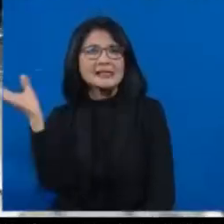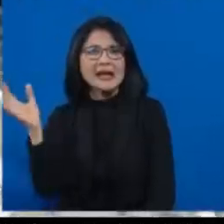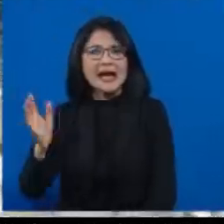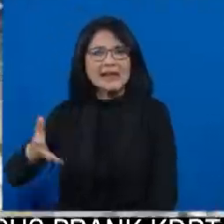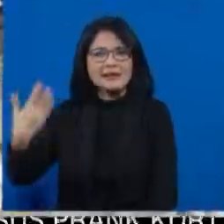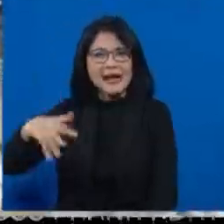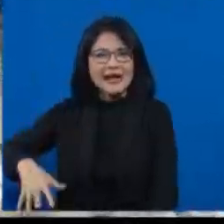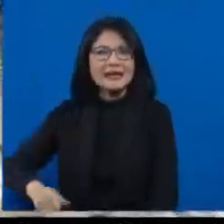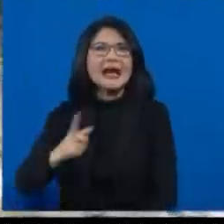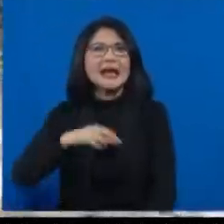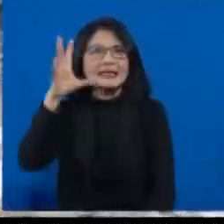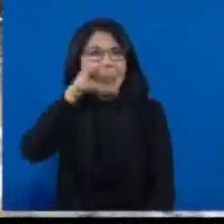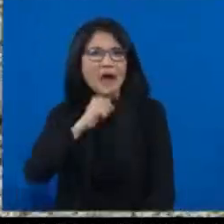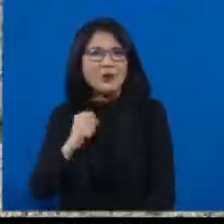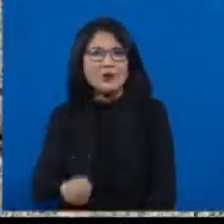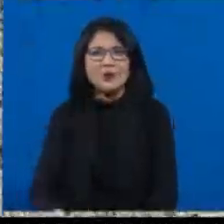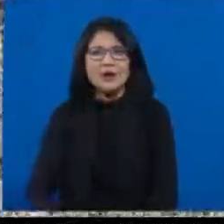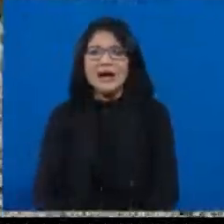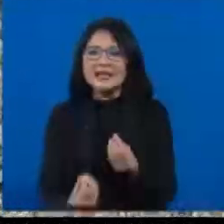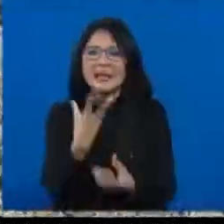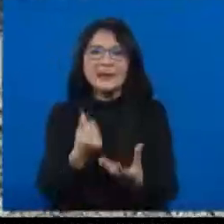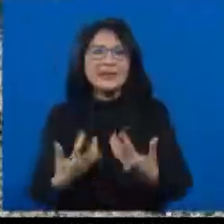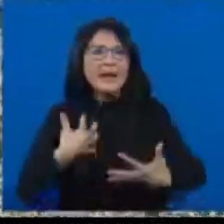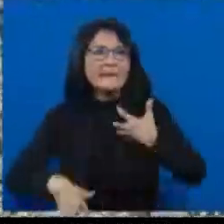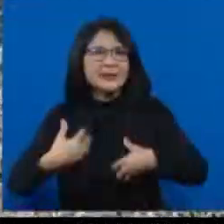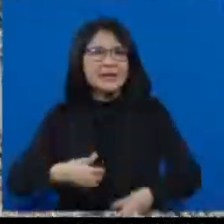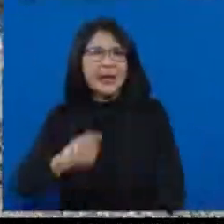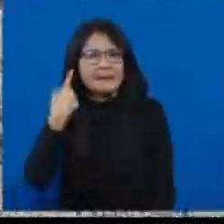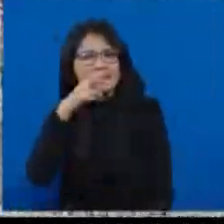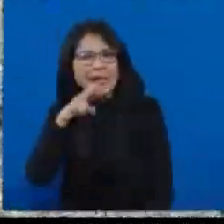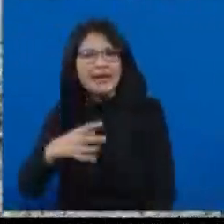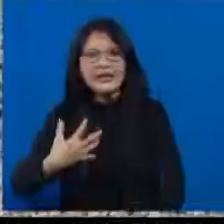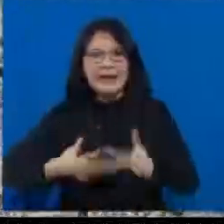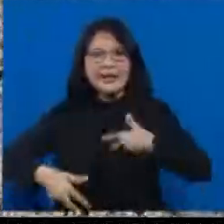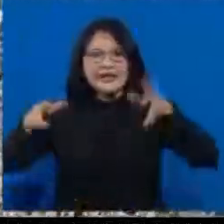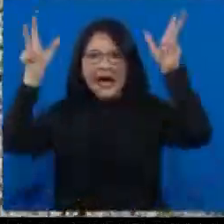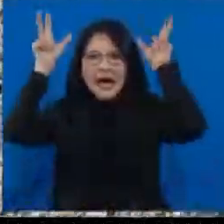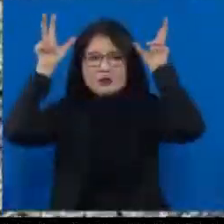hati mengenal flora eksotis, pengunjung bisa menemui dengan mudah satwa khas seperti rusa dan